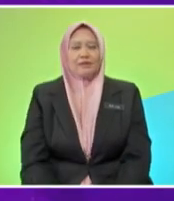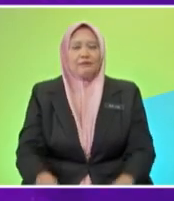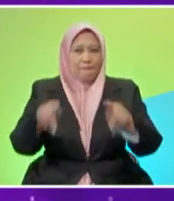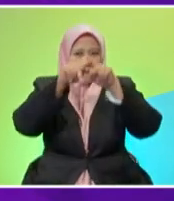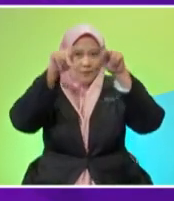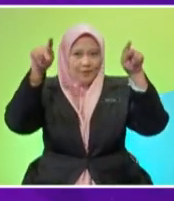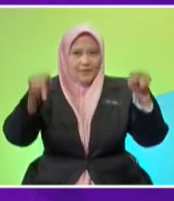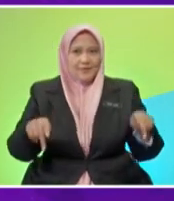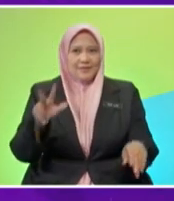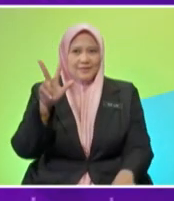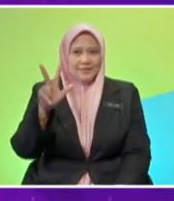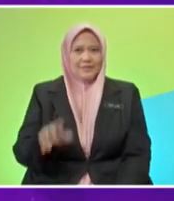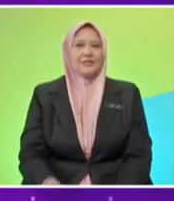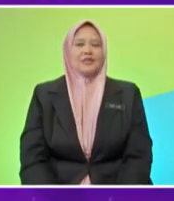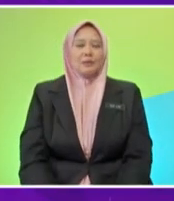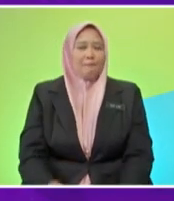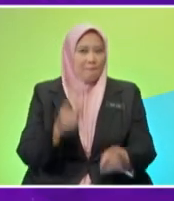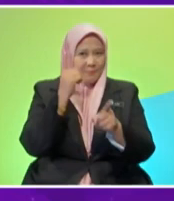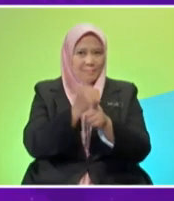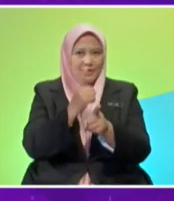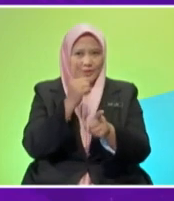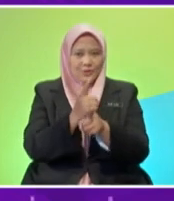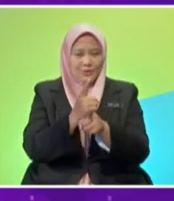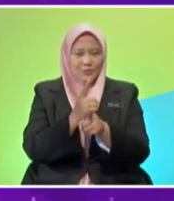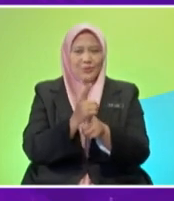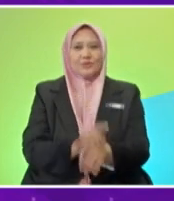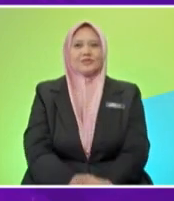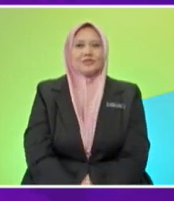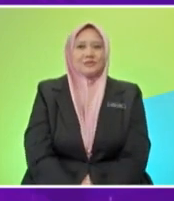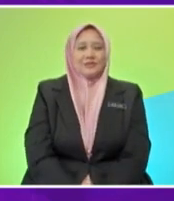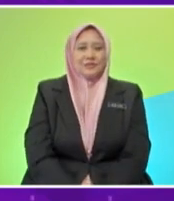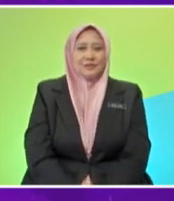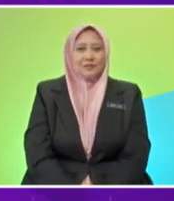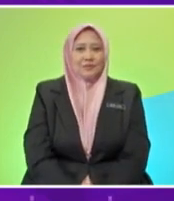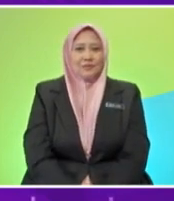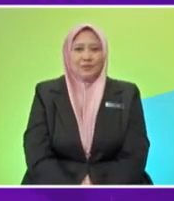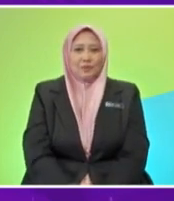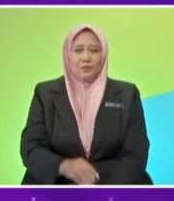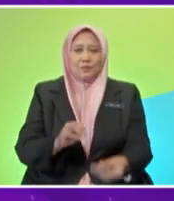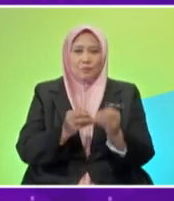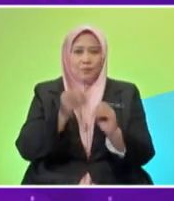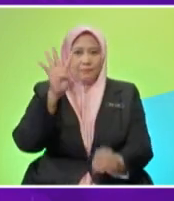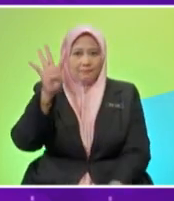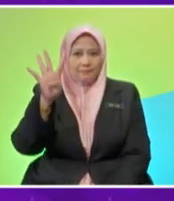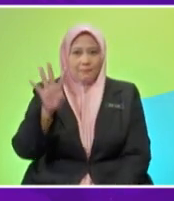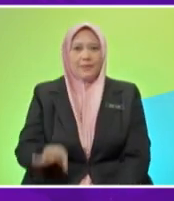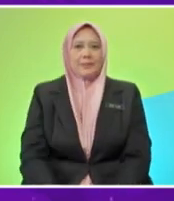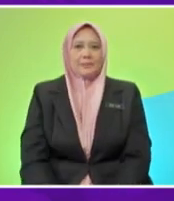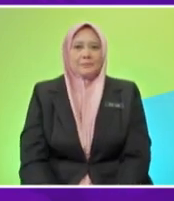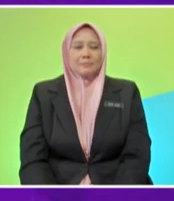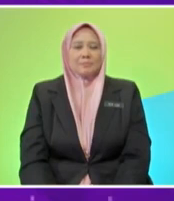Ilana sekali lagi mendapat 5. Tahniah. Seterusnya peringkat 4, makan secara sederhana sumber